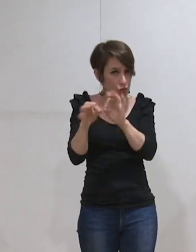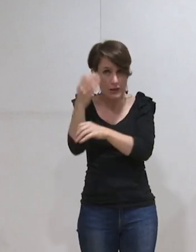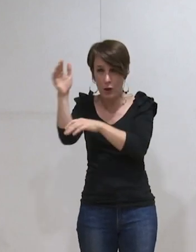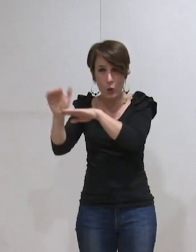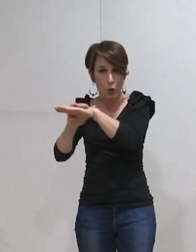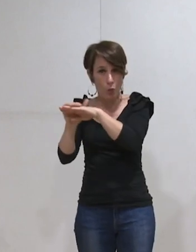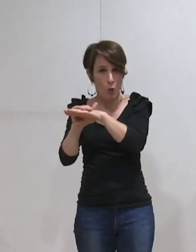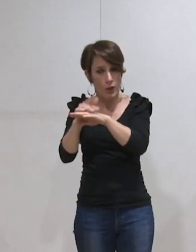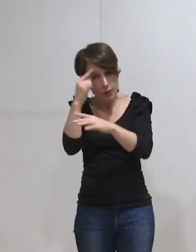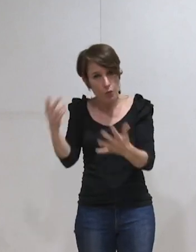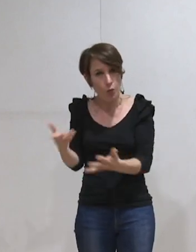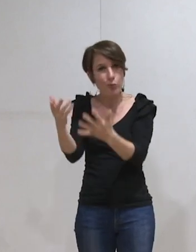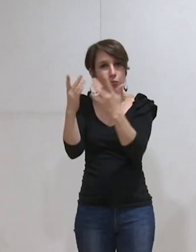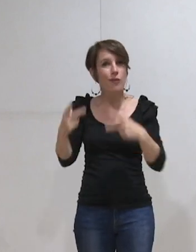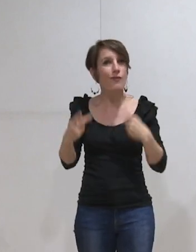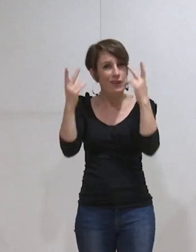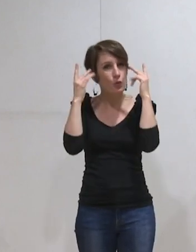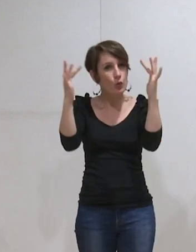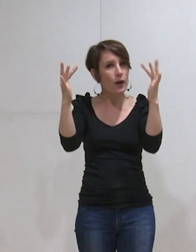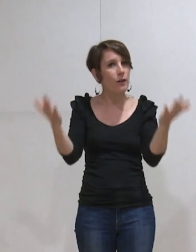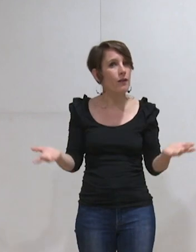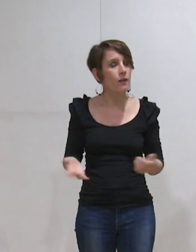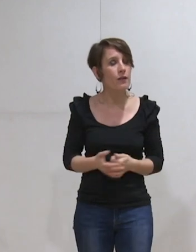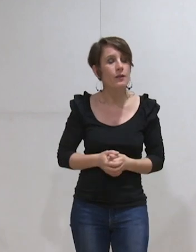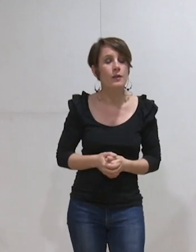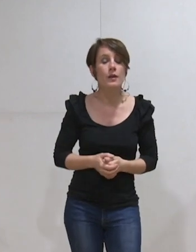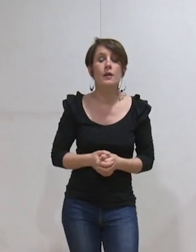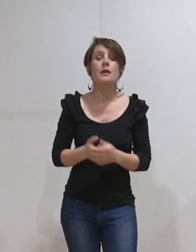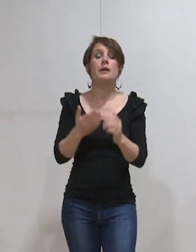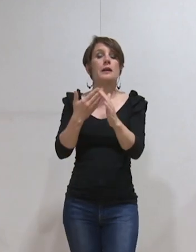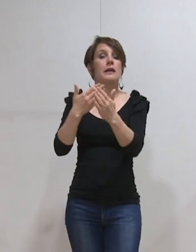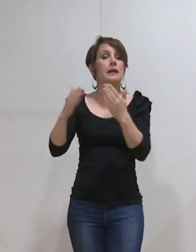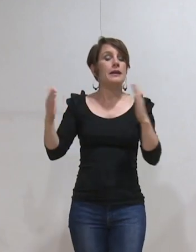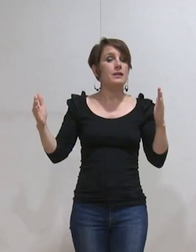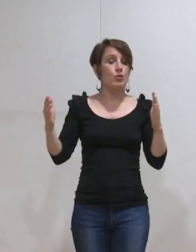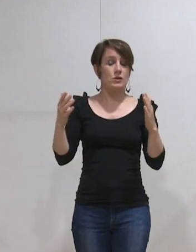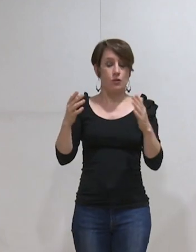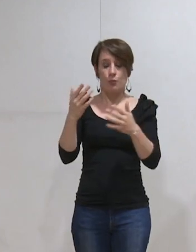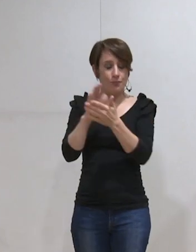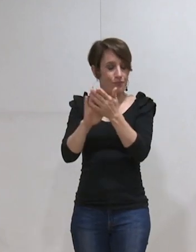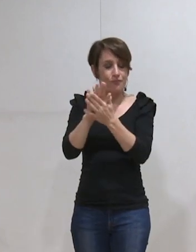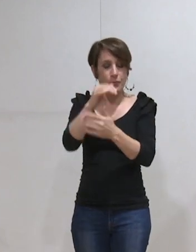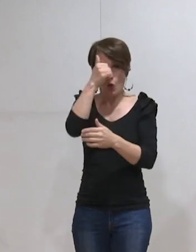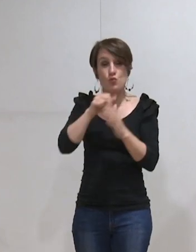à la à la vie culturelle alors moins d'exposition au musée de peinture euh